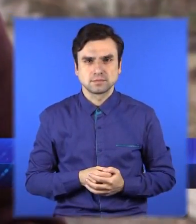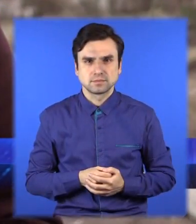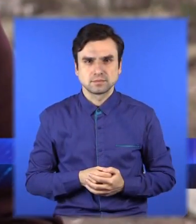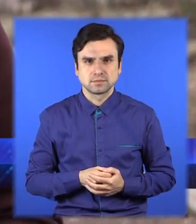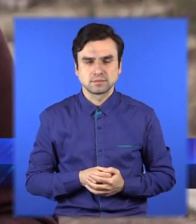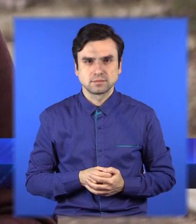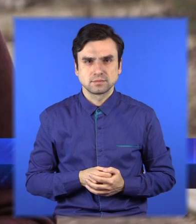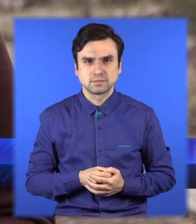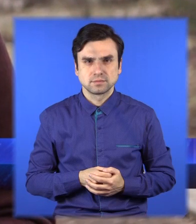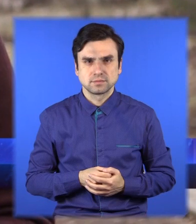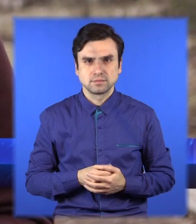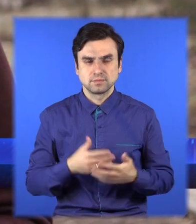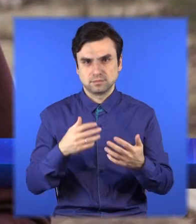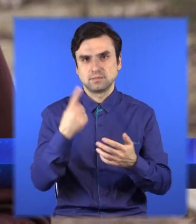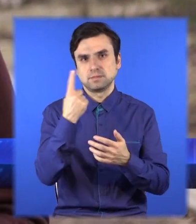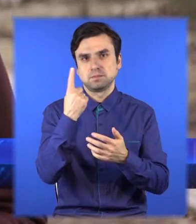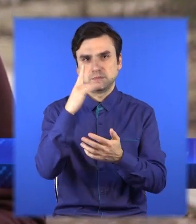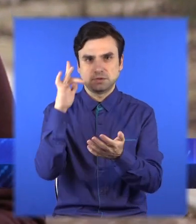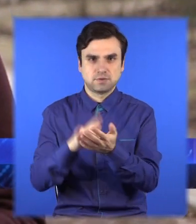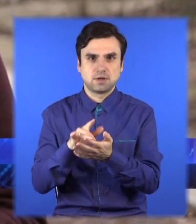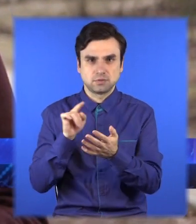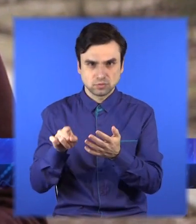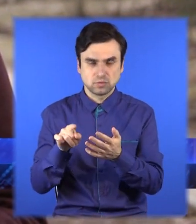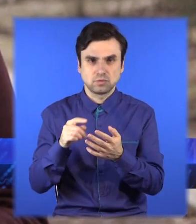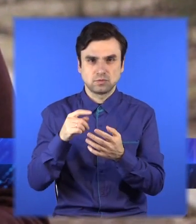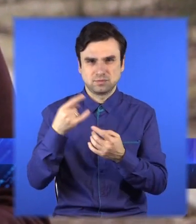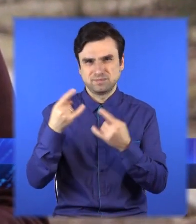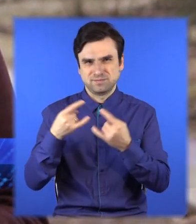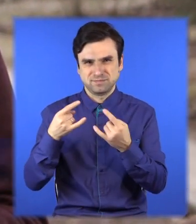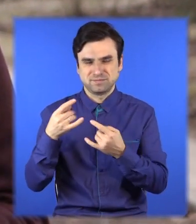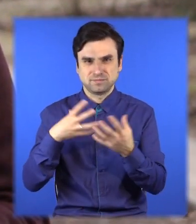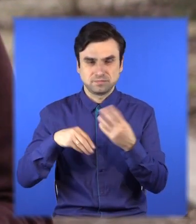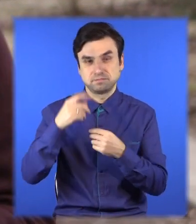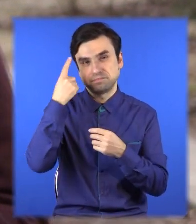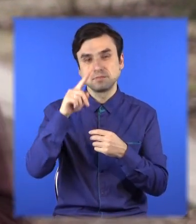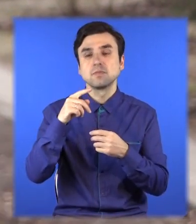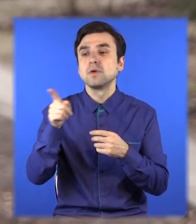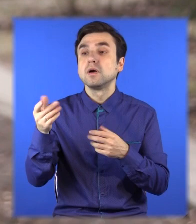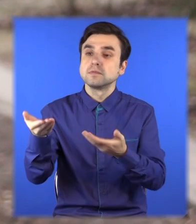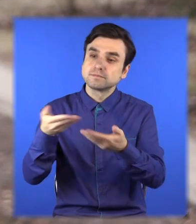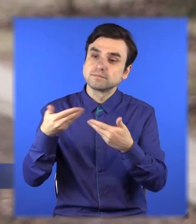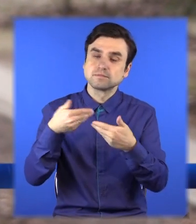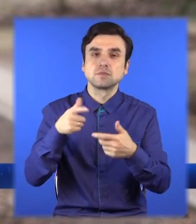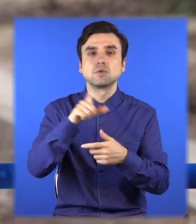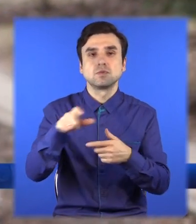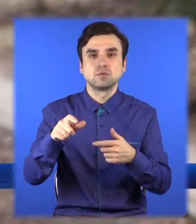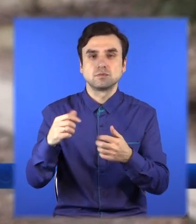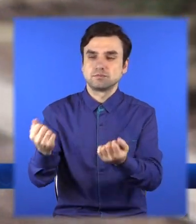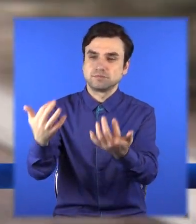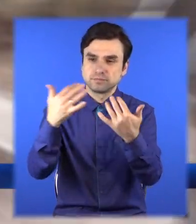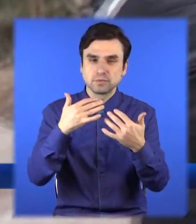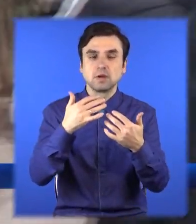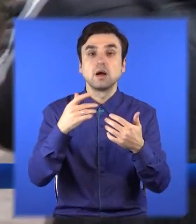Де б, як не на першому міському телеканалі, за поцілунок дарували не лише приємні спогади, а й повітряну кульку, ще